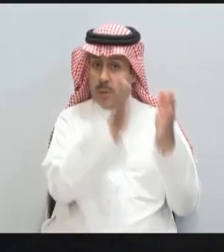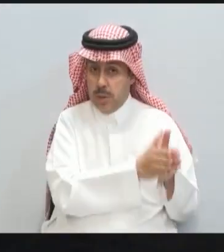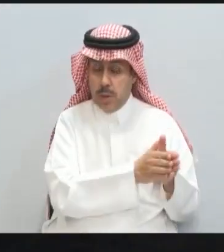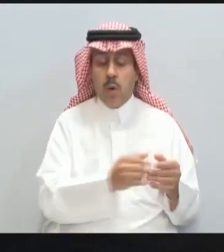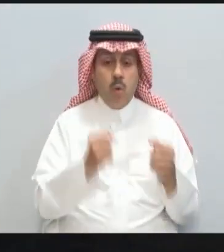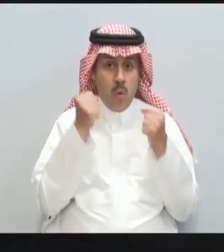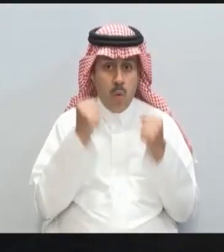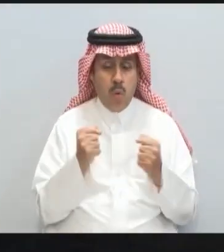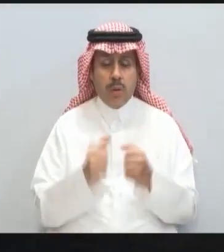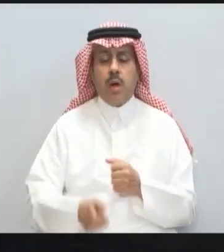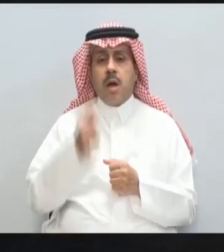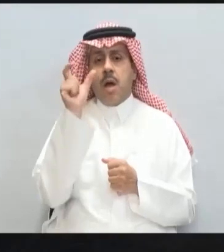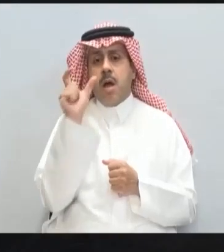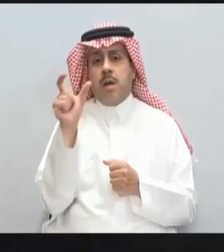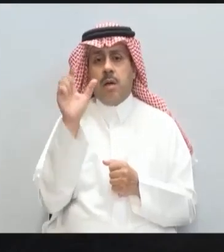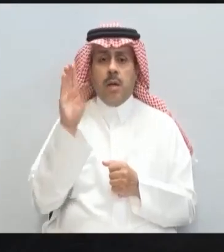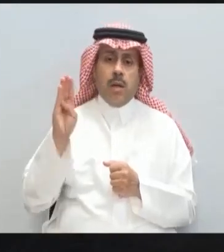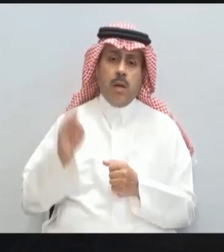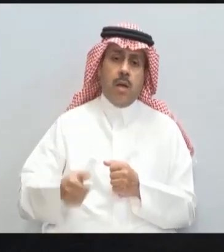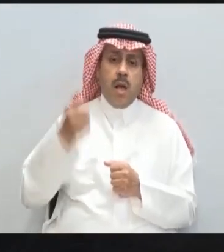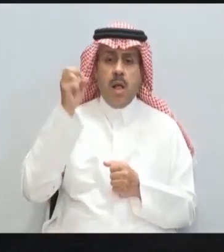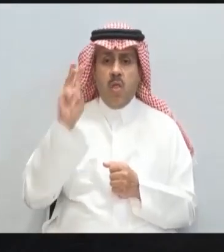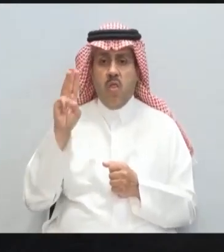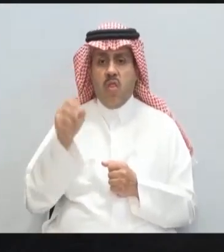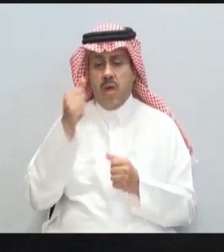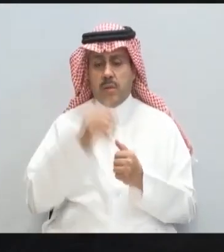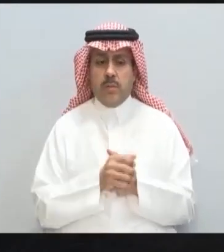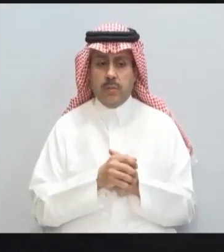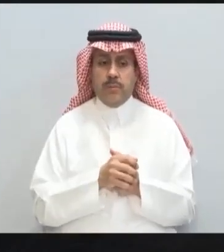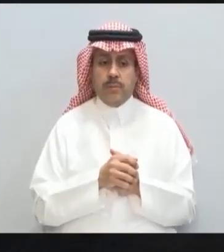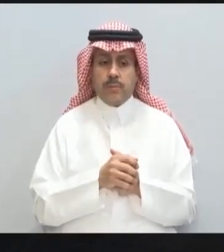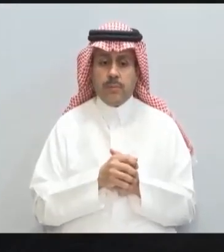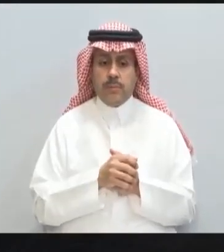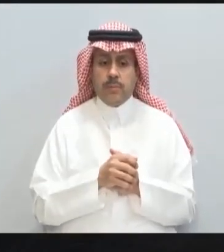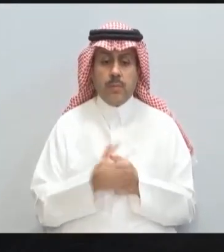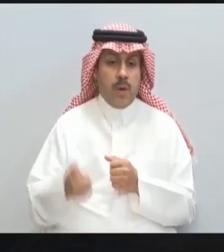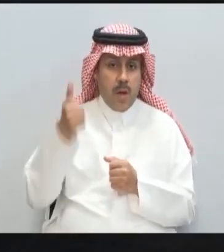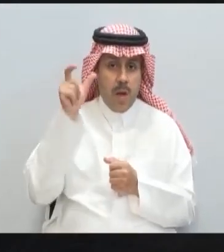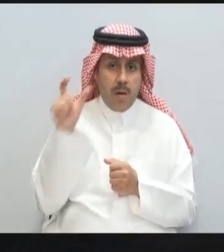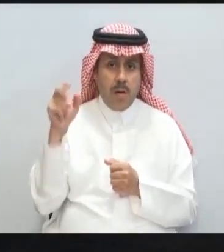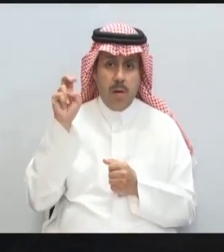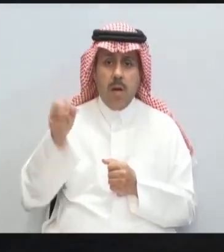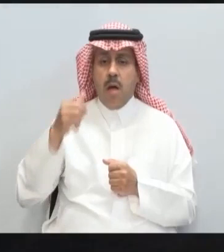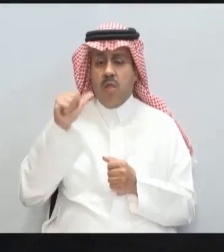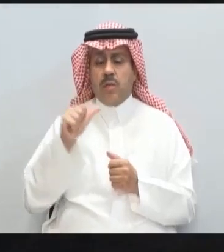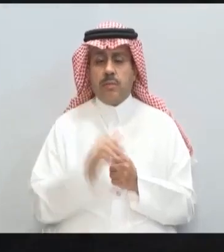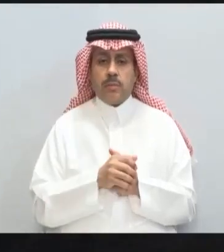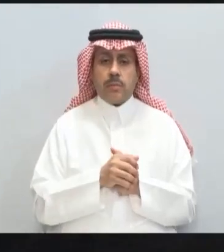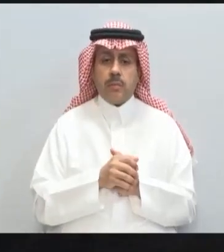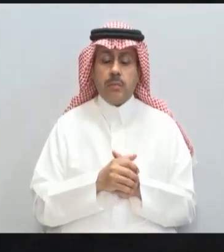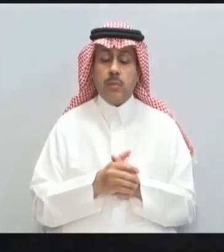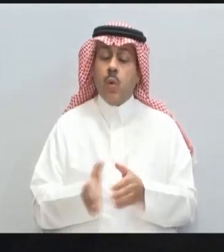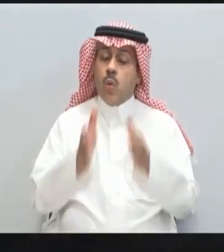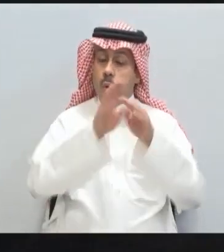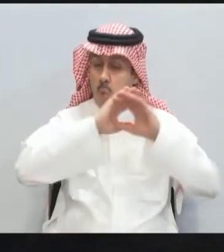انكاثا ما المراد بهذه الجمله في الايه الكريمه يعني انقاظ وكل شيء نقض